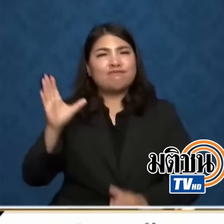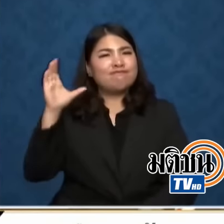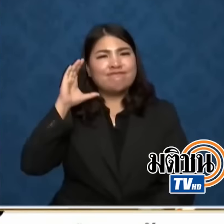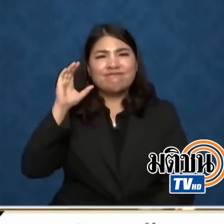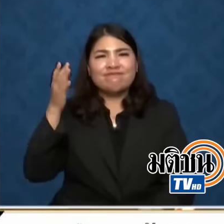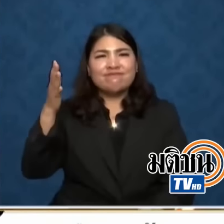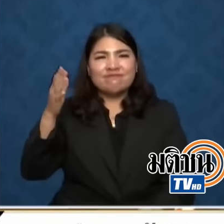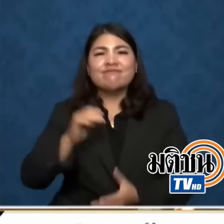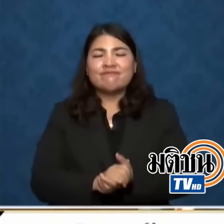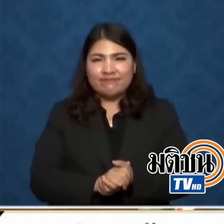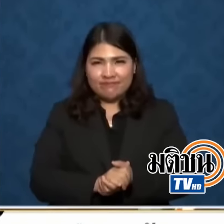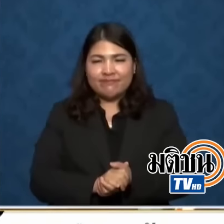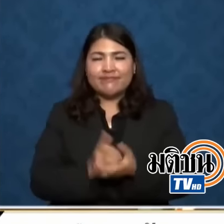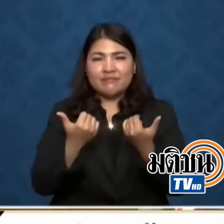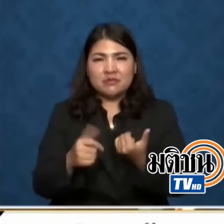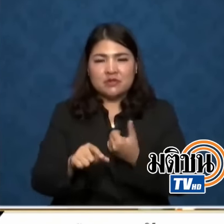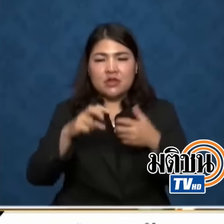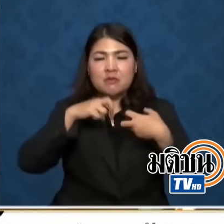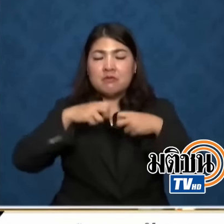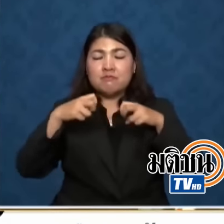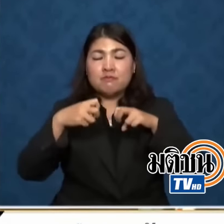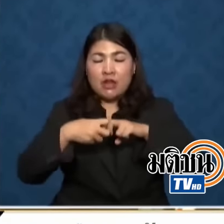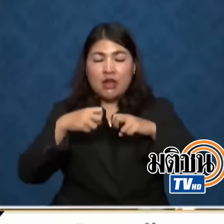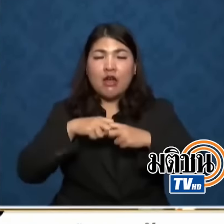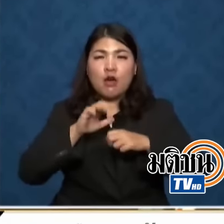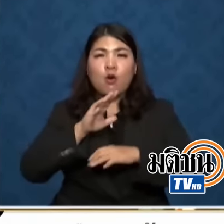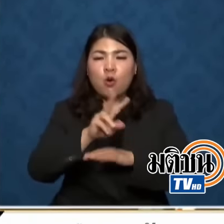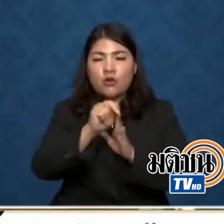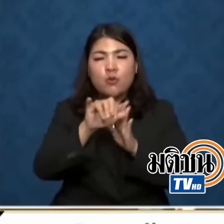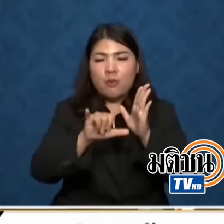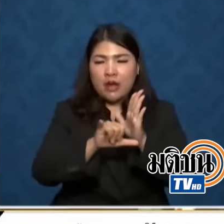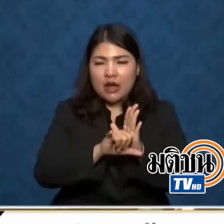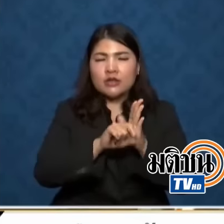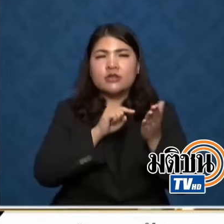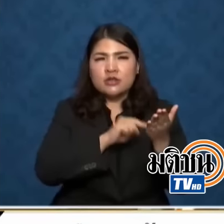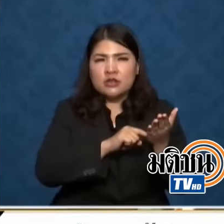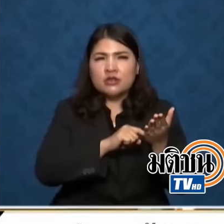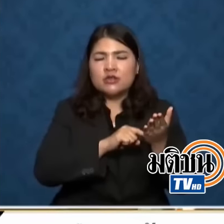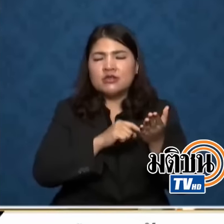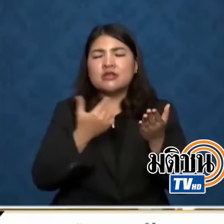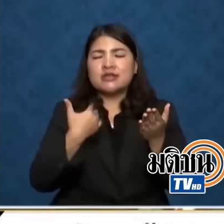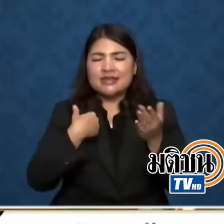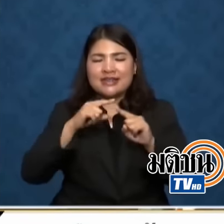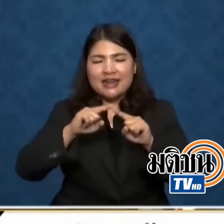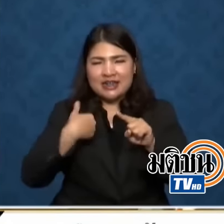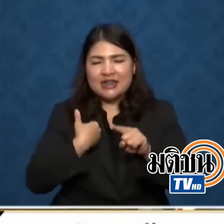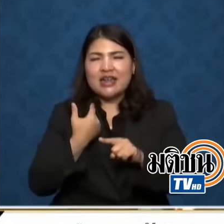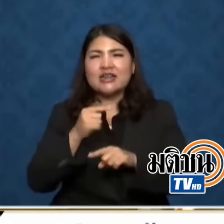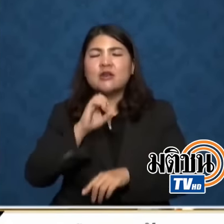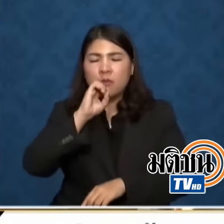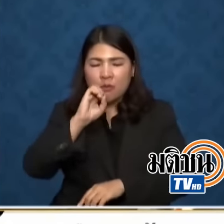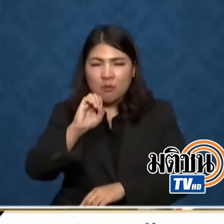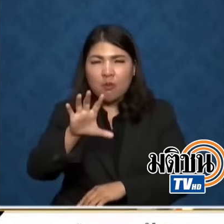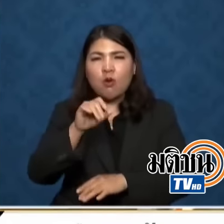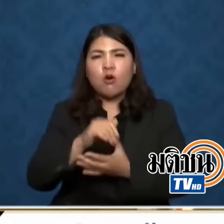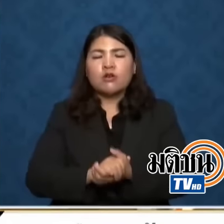อันนี้มันเป็นปัญหาที่ดิฉันคิดว่าไม่ใช่ปัญหาของนโยบายใดนโยบายหนึ่งค่ะแต่ว่าดิฉันก็อยากเรียกร้องให้ทางรัฐบาลเ